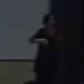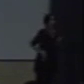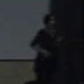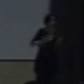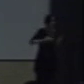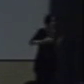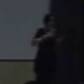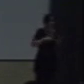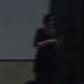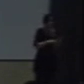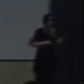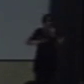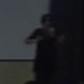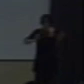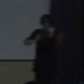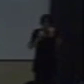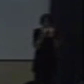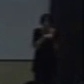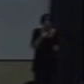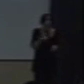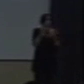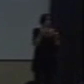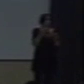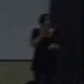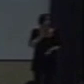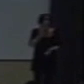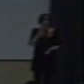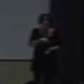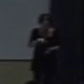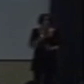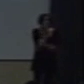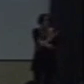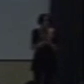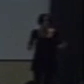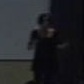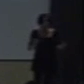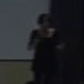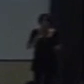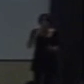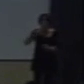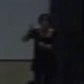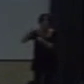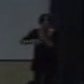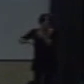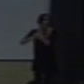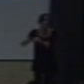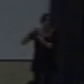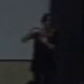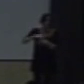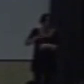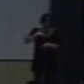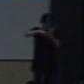qui vulgui estar informat o informació en brut perquè els periodistes puguem treballar, però bueno, això,